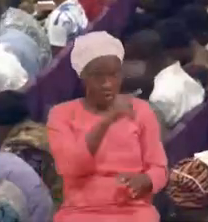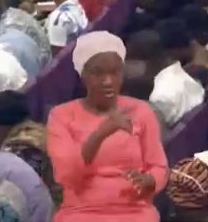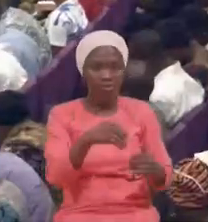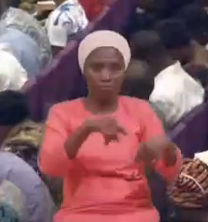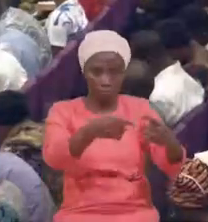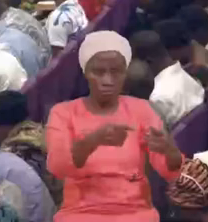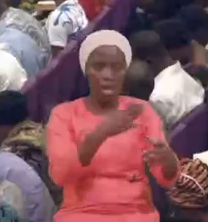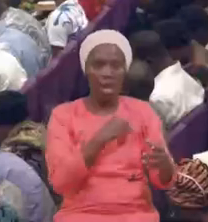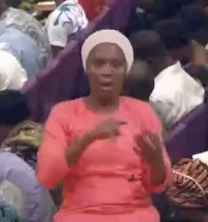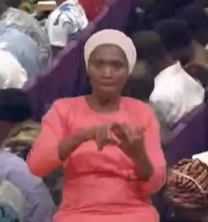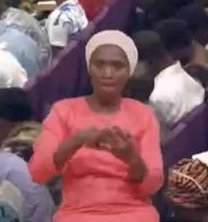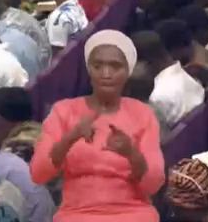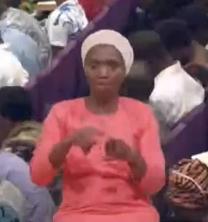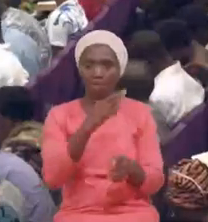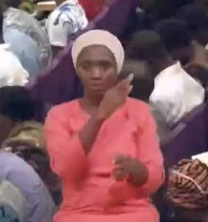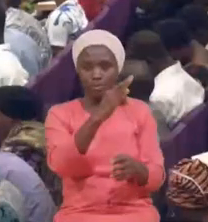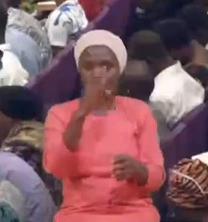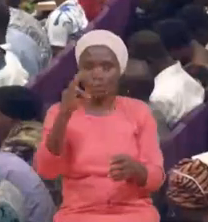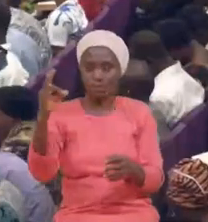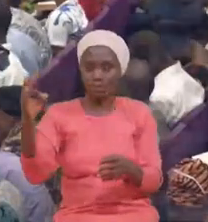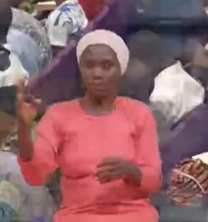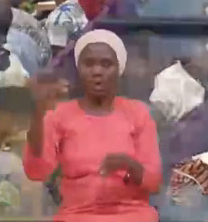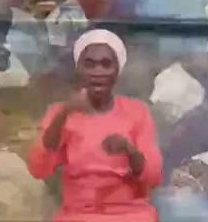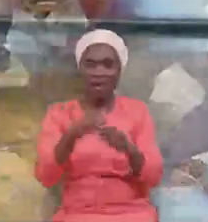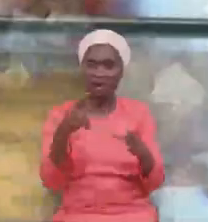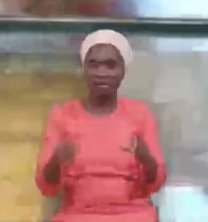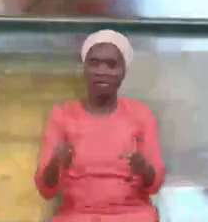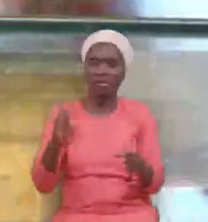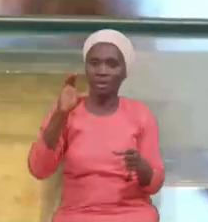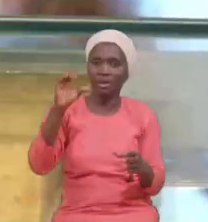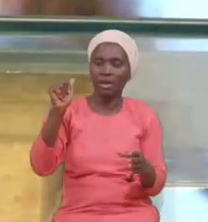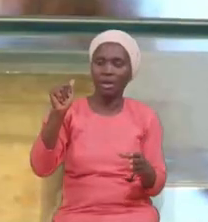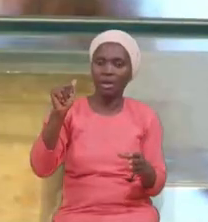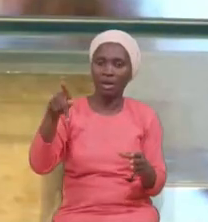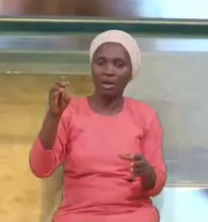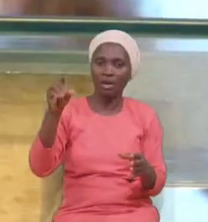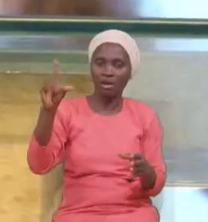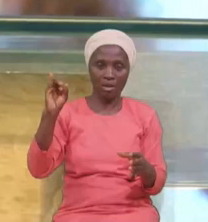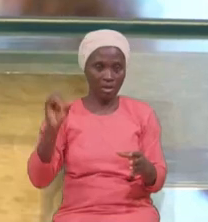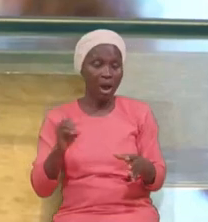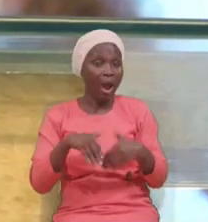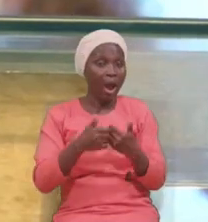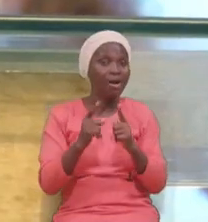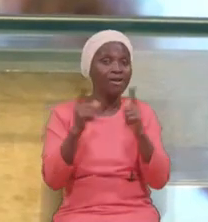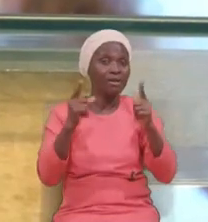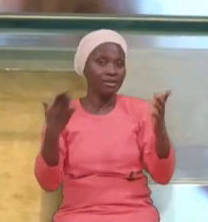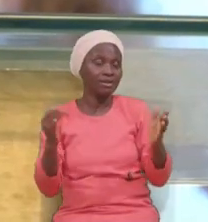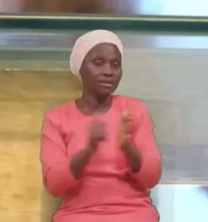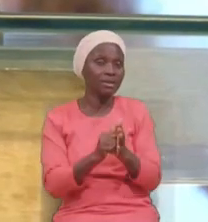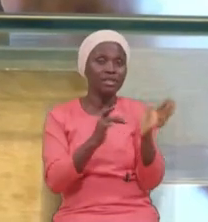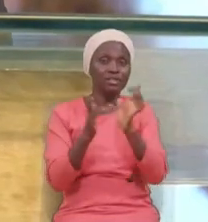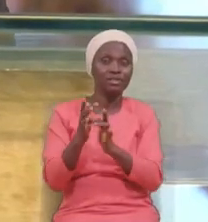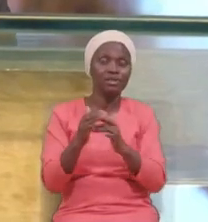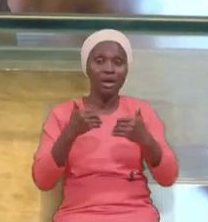alla et se mit à publier dans la Décapole tout ce que Jésus avait